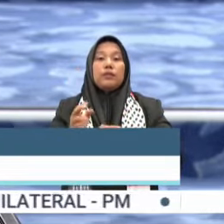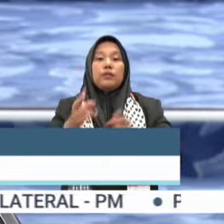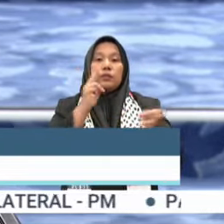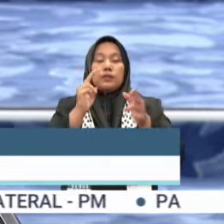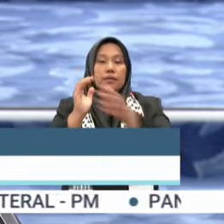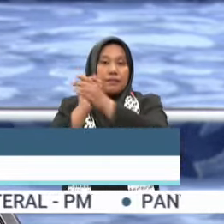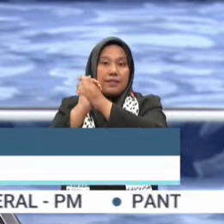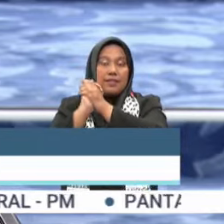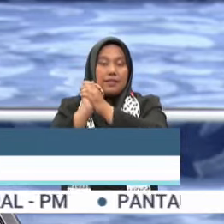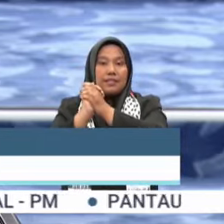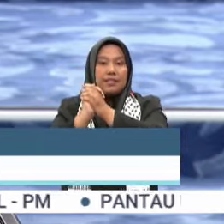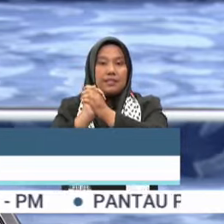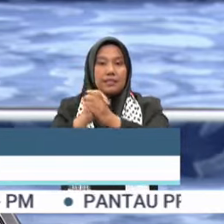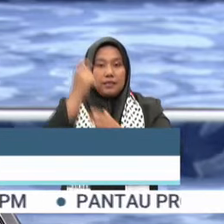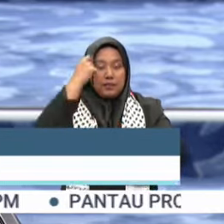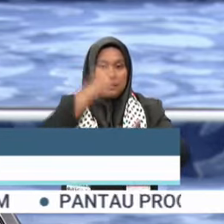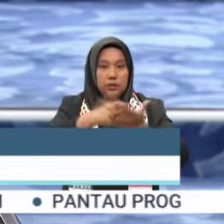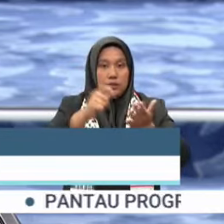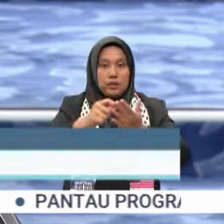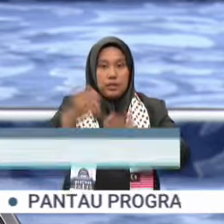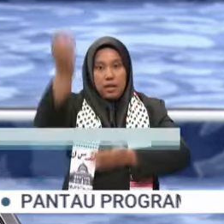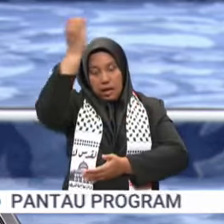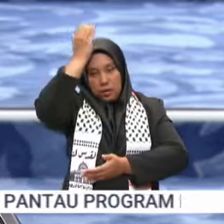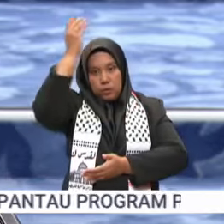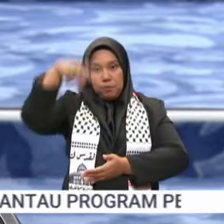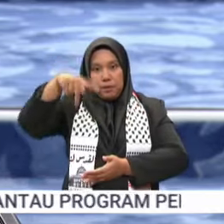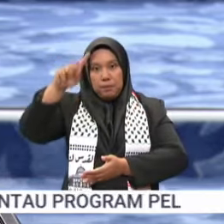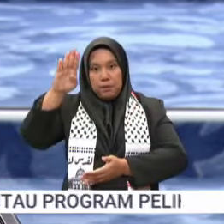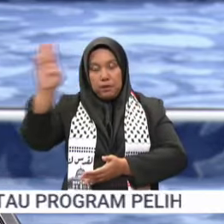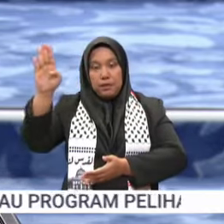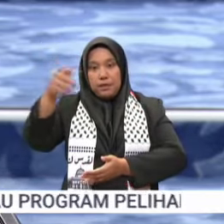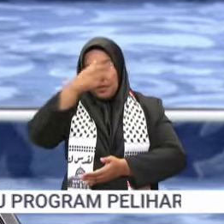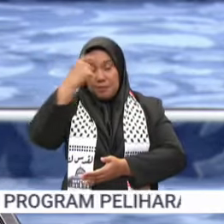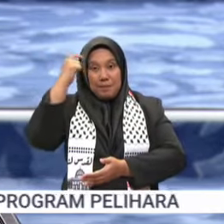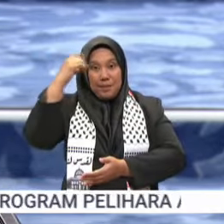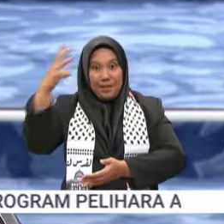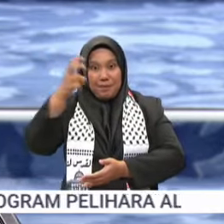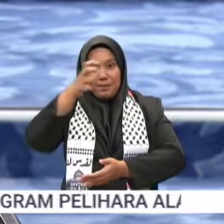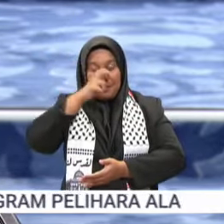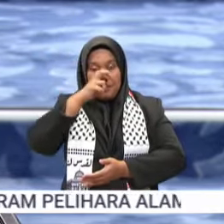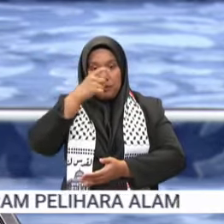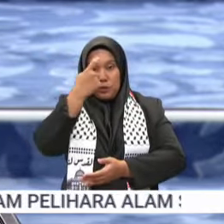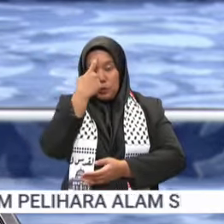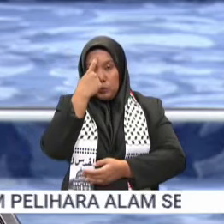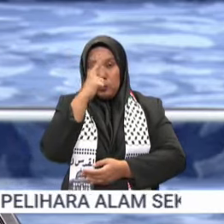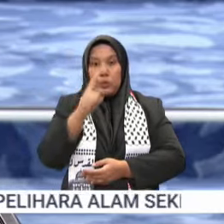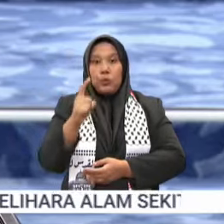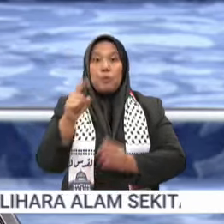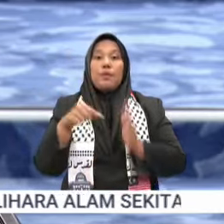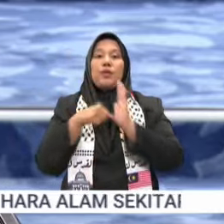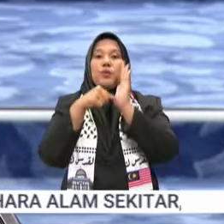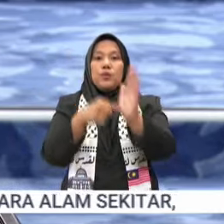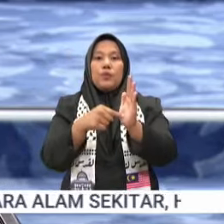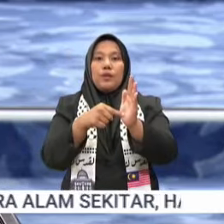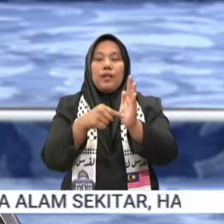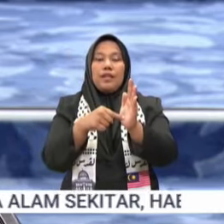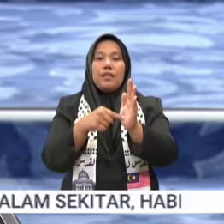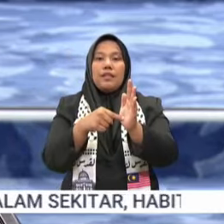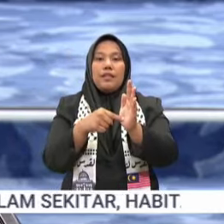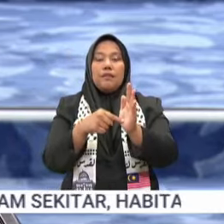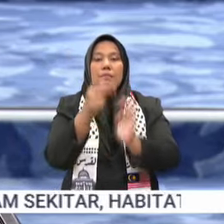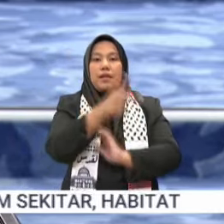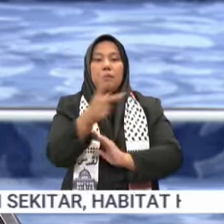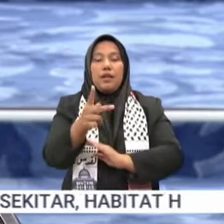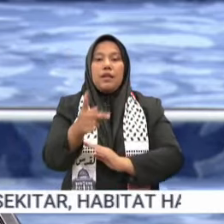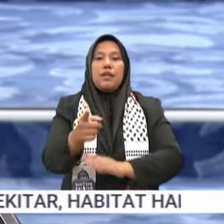Agung PBB kerana ketegasan beliau untuk mengenengahkan isu yang benar dalam di kalangan